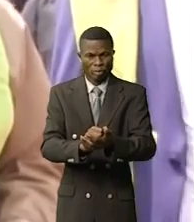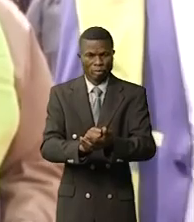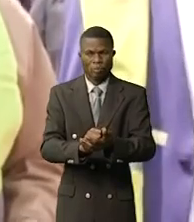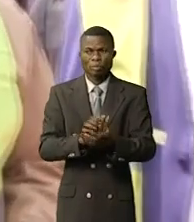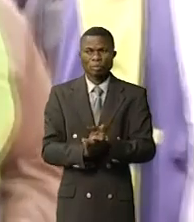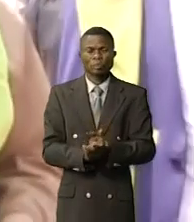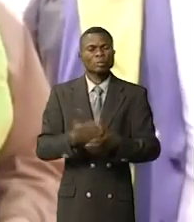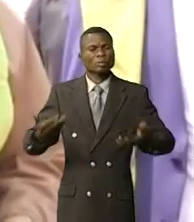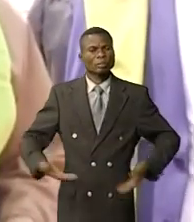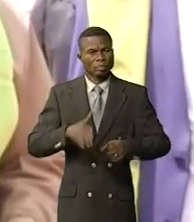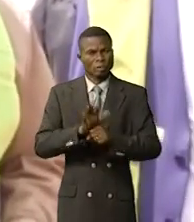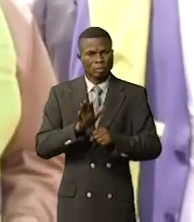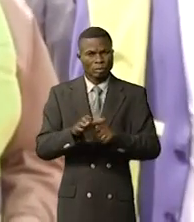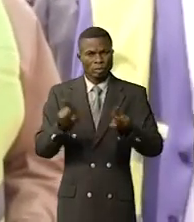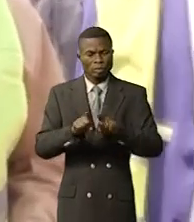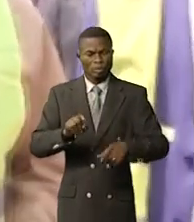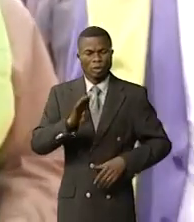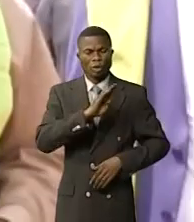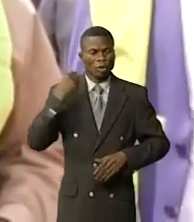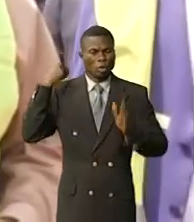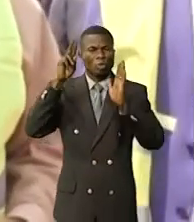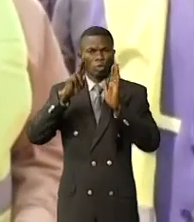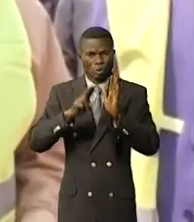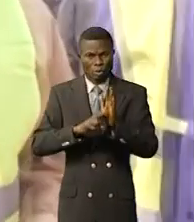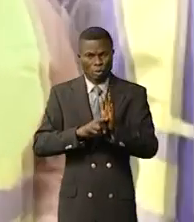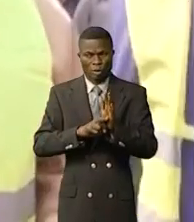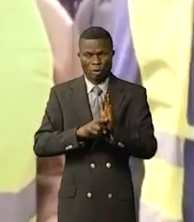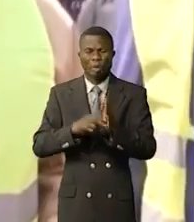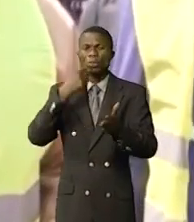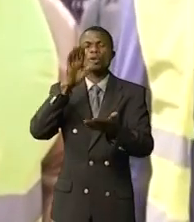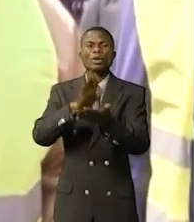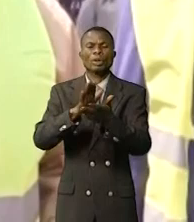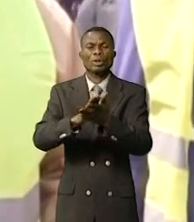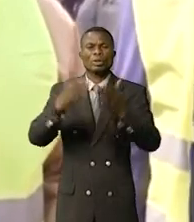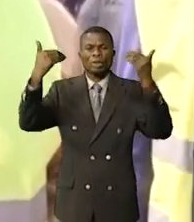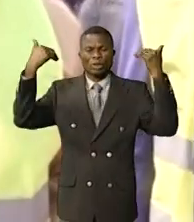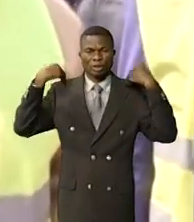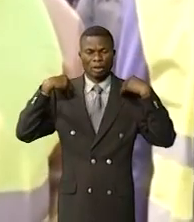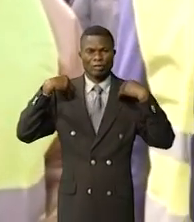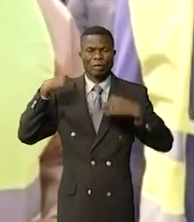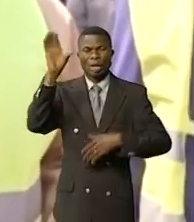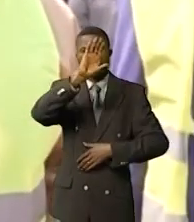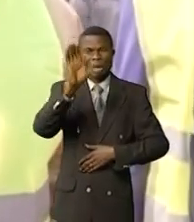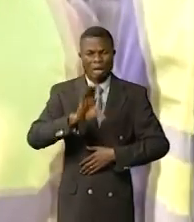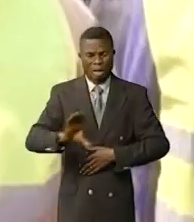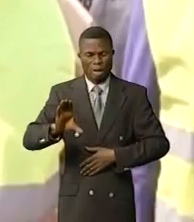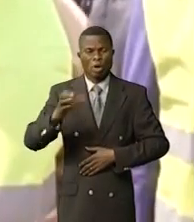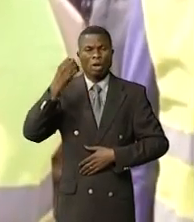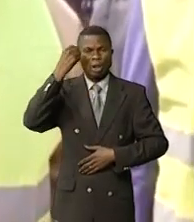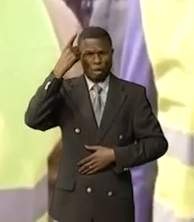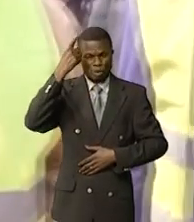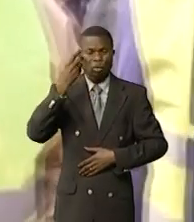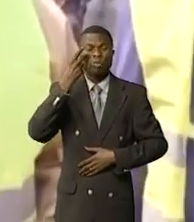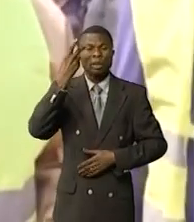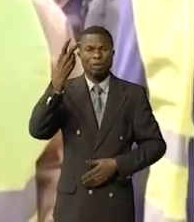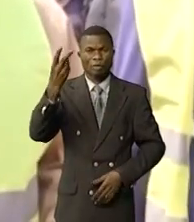nous réjouir en tant que gouvernement et féliciter l'autorité communale qui a compris la